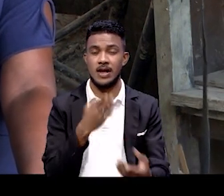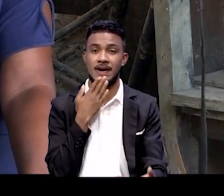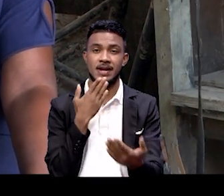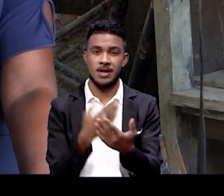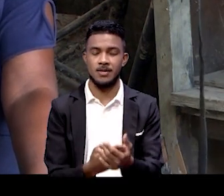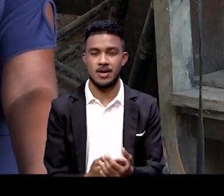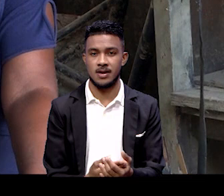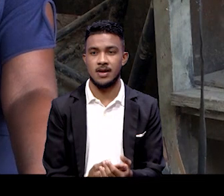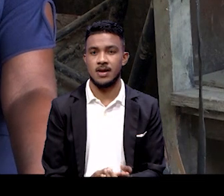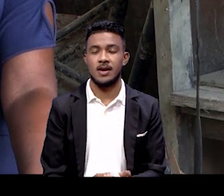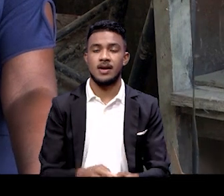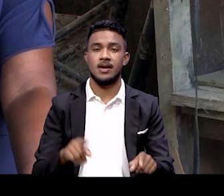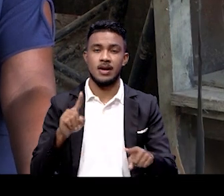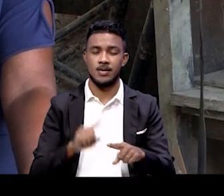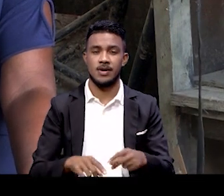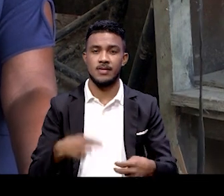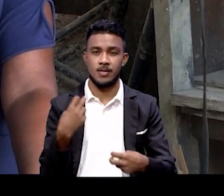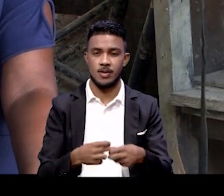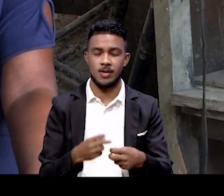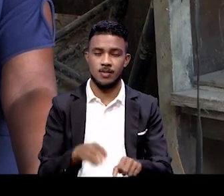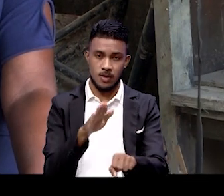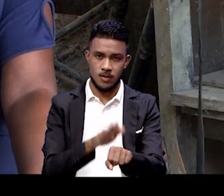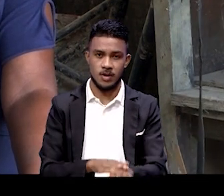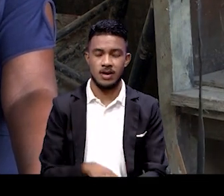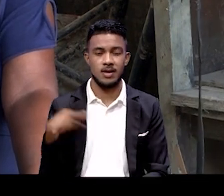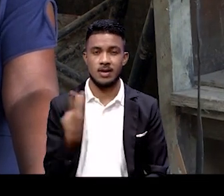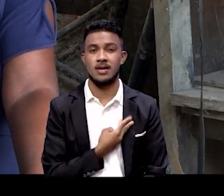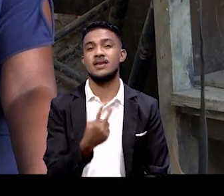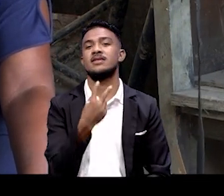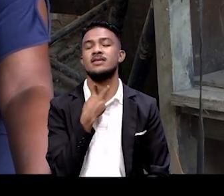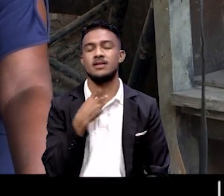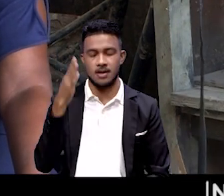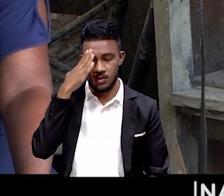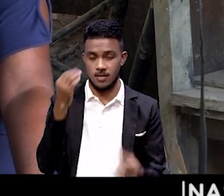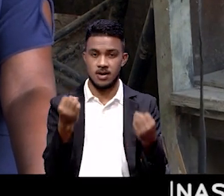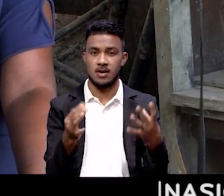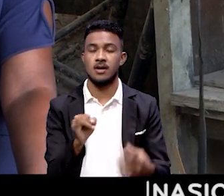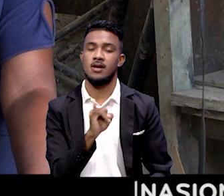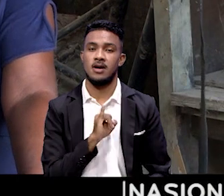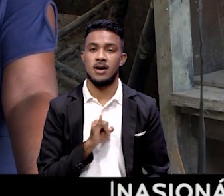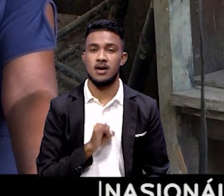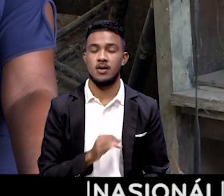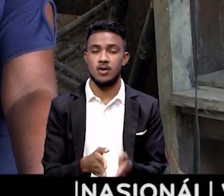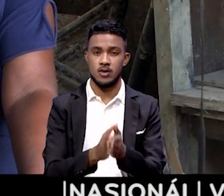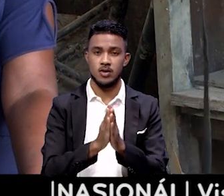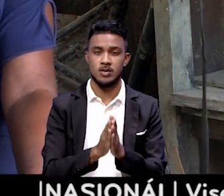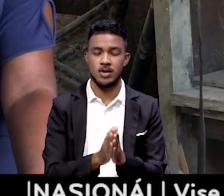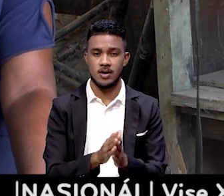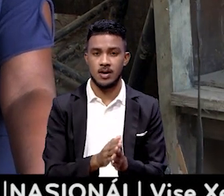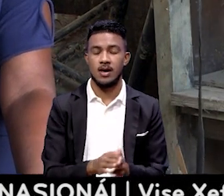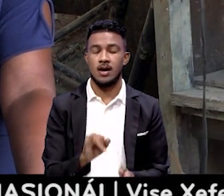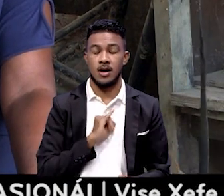ke ponade tansani tas tes anu imbara tu. Ni bawa dia na tu husi kali ni tuhumba pelara mas